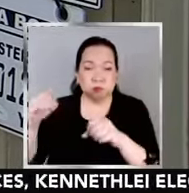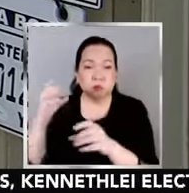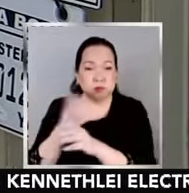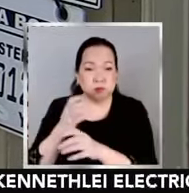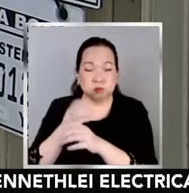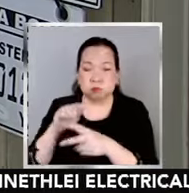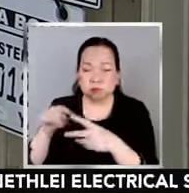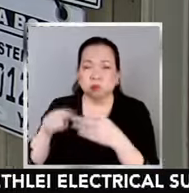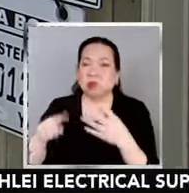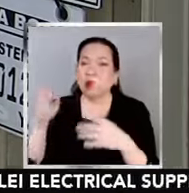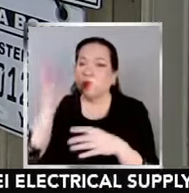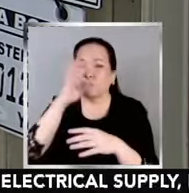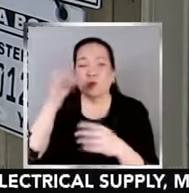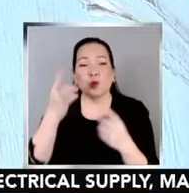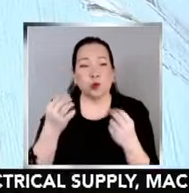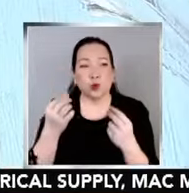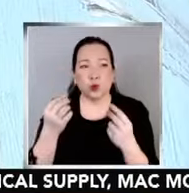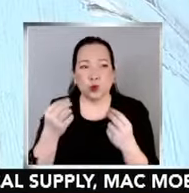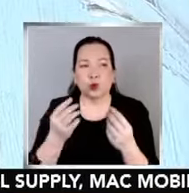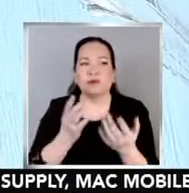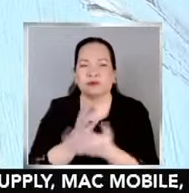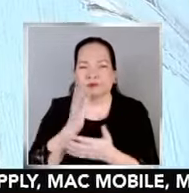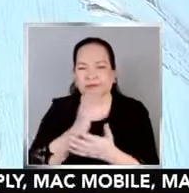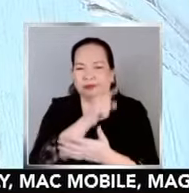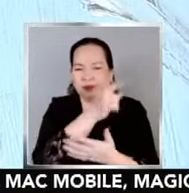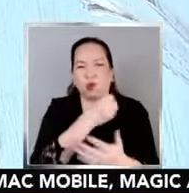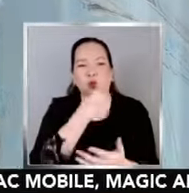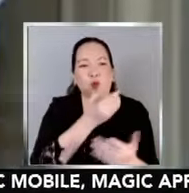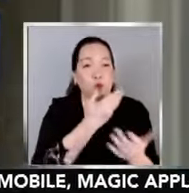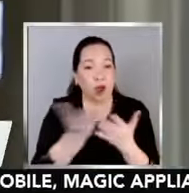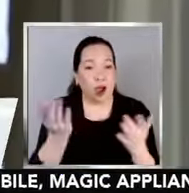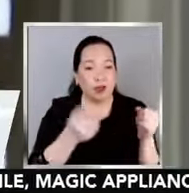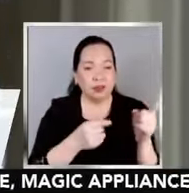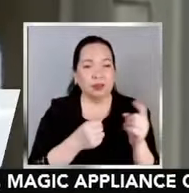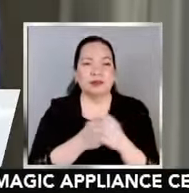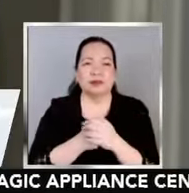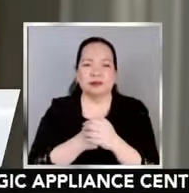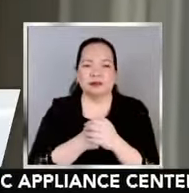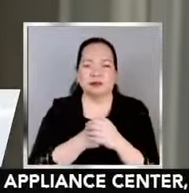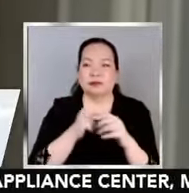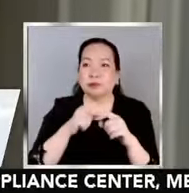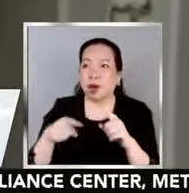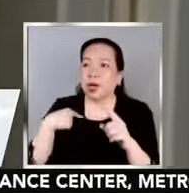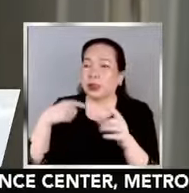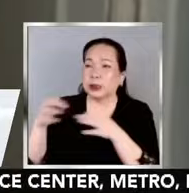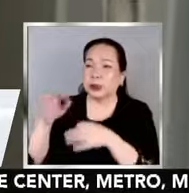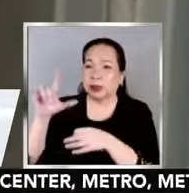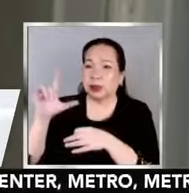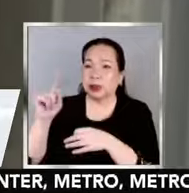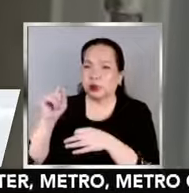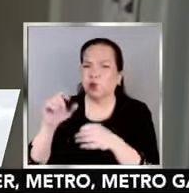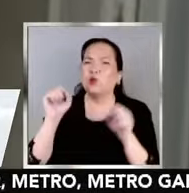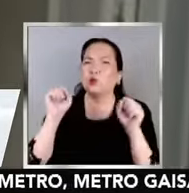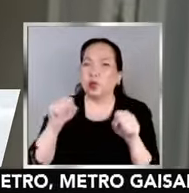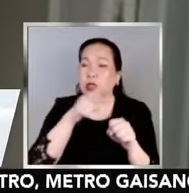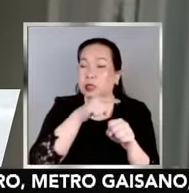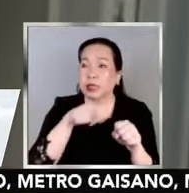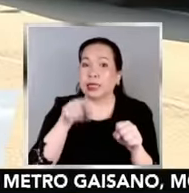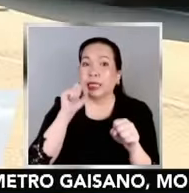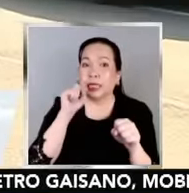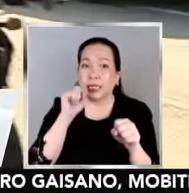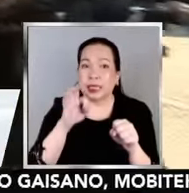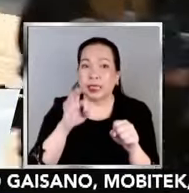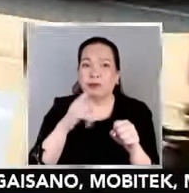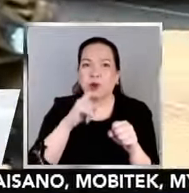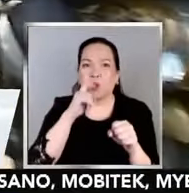kababayan, ganito ang ginagawa. Pero pagliliwanag ng LTO, pwede lamang ang mga ganito sa mga dati nang may mga